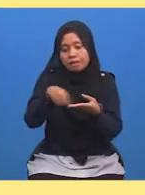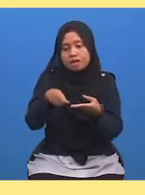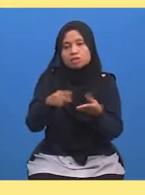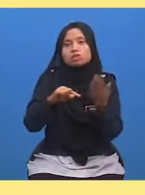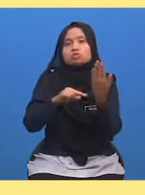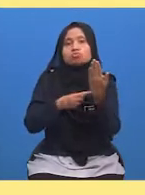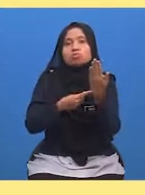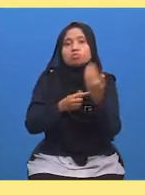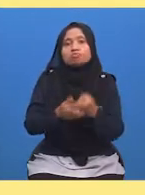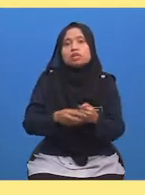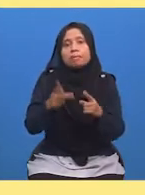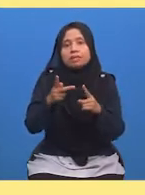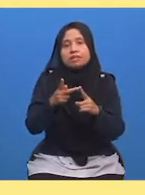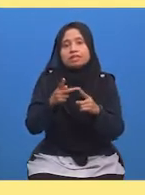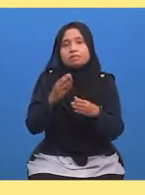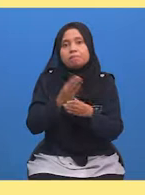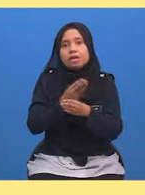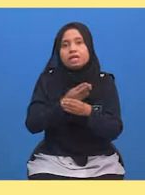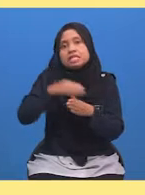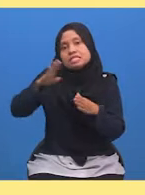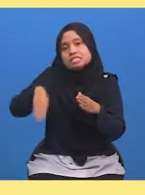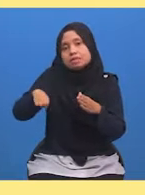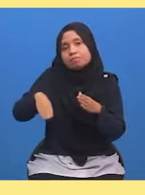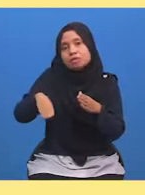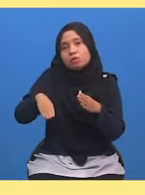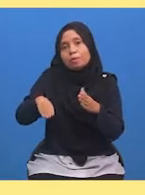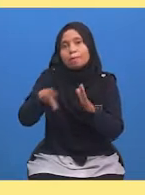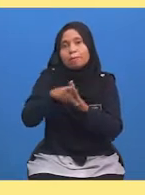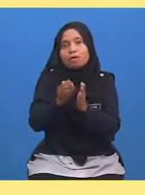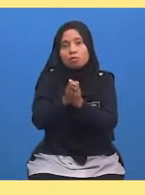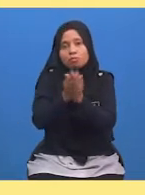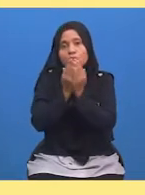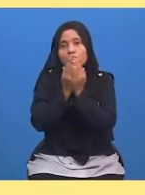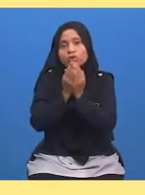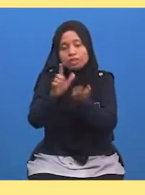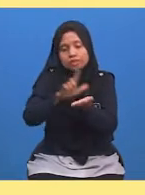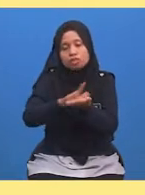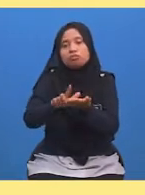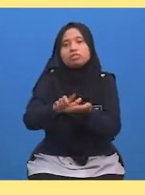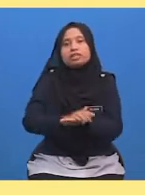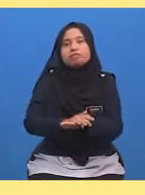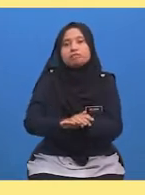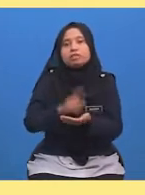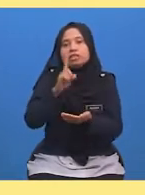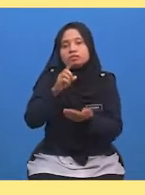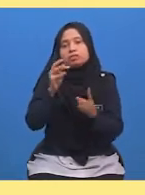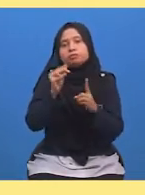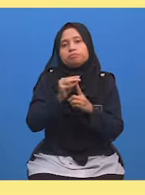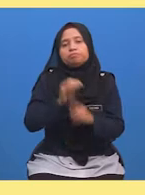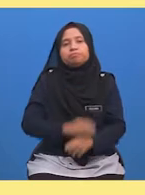perabot tersebut sebelum permohonan pinjaman diluluskan. 1 markah.